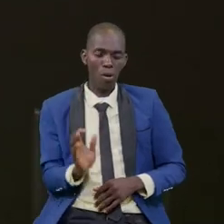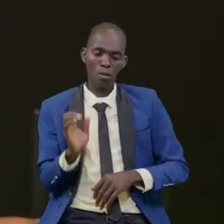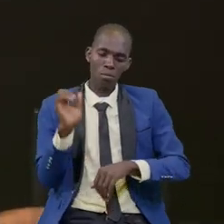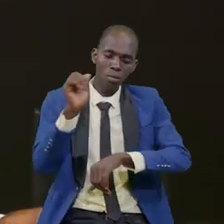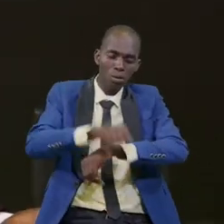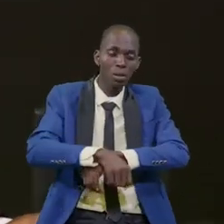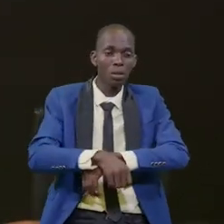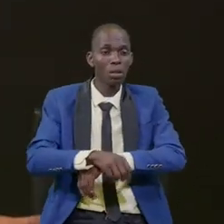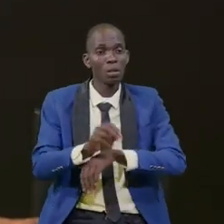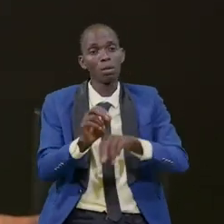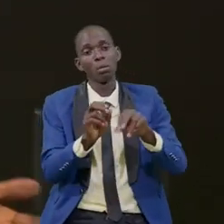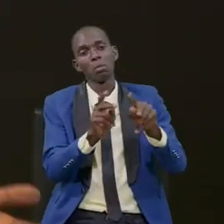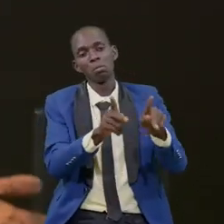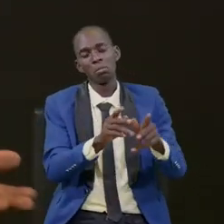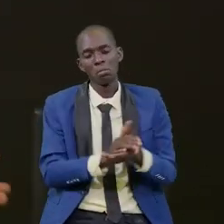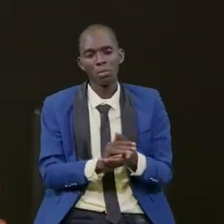j'aurai le dessus.